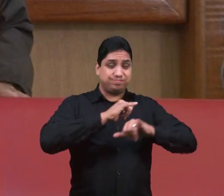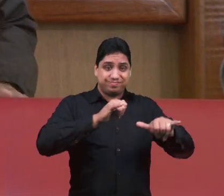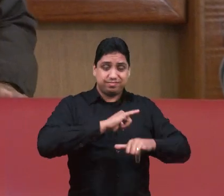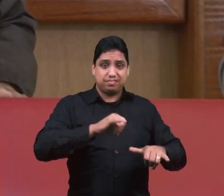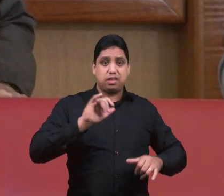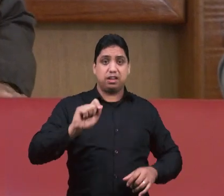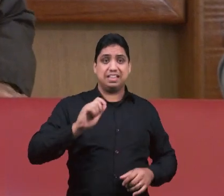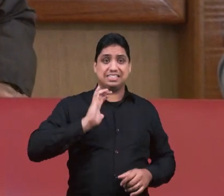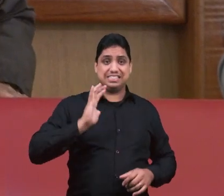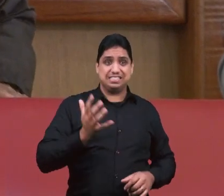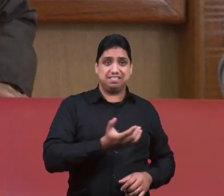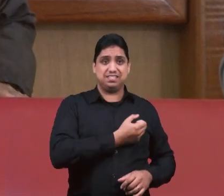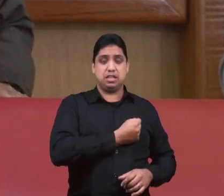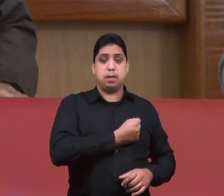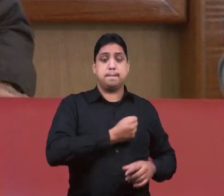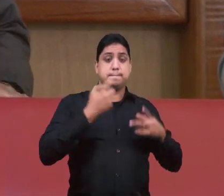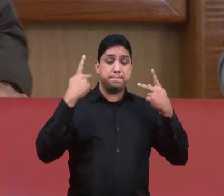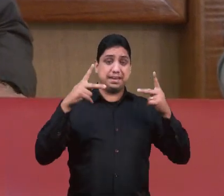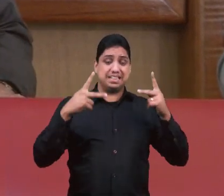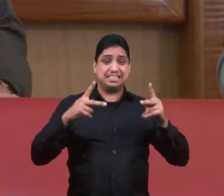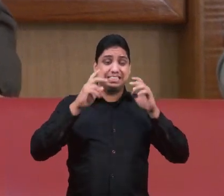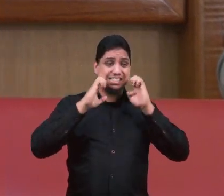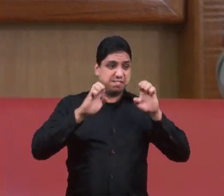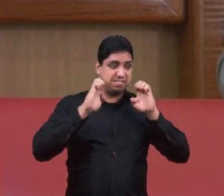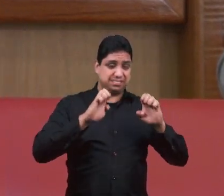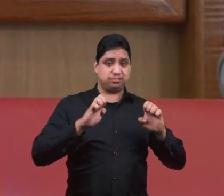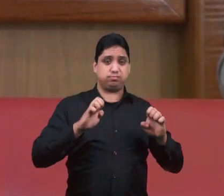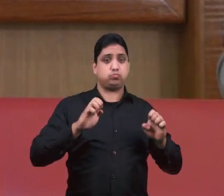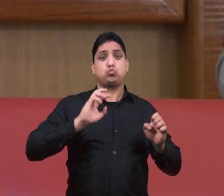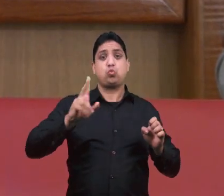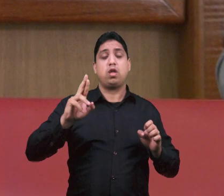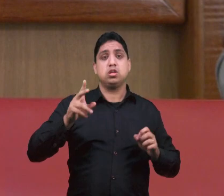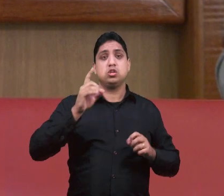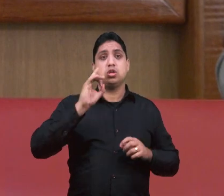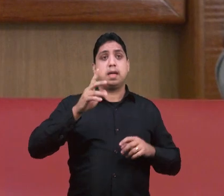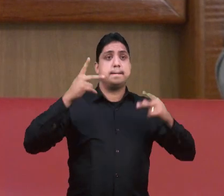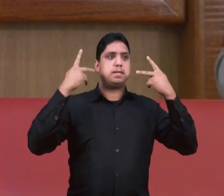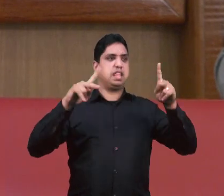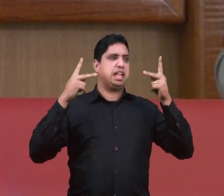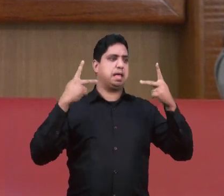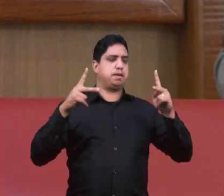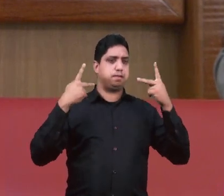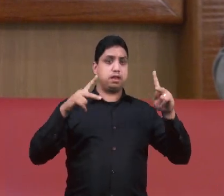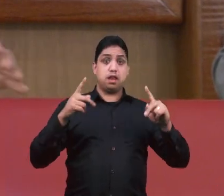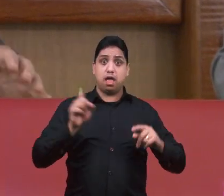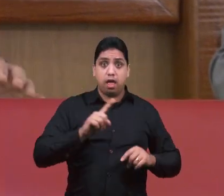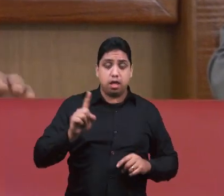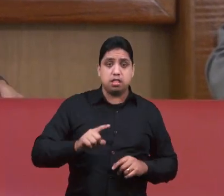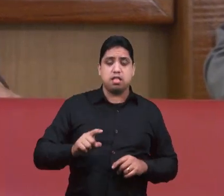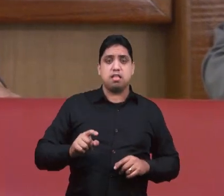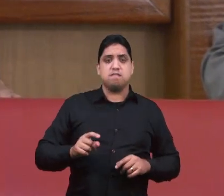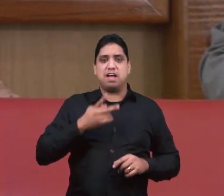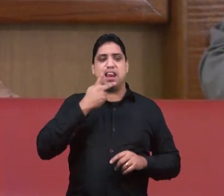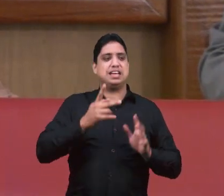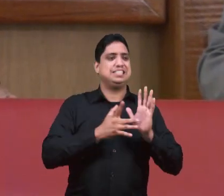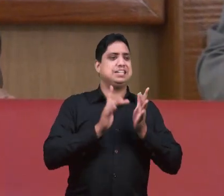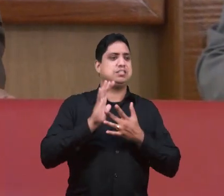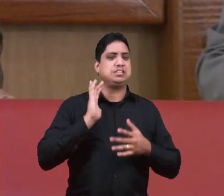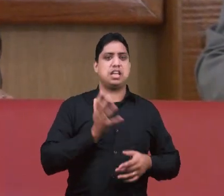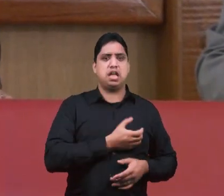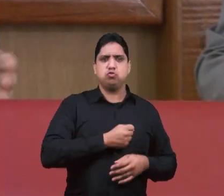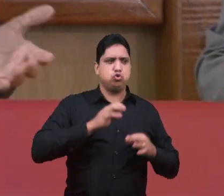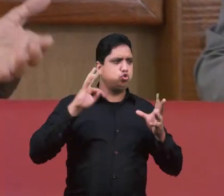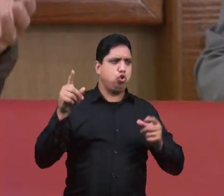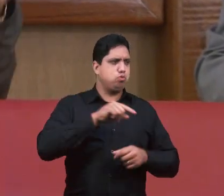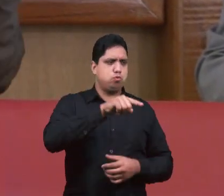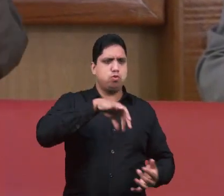salut, la prédication de l'évangile, ce n'est pas d'être simplement prédicateur. Il dit que Jésus sauve, tout le monde